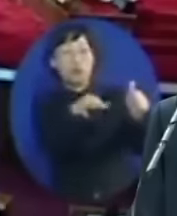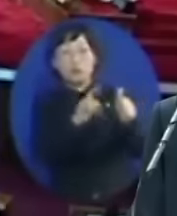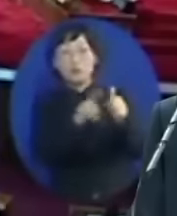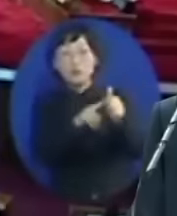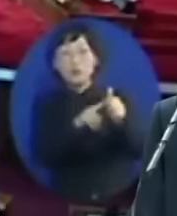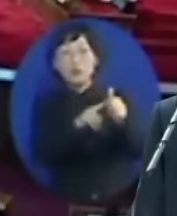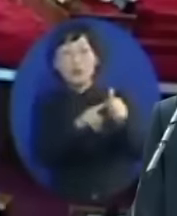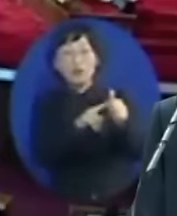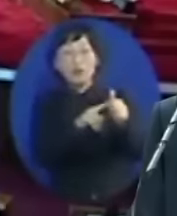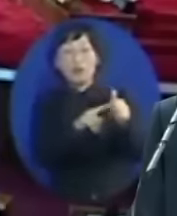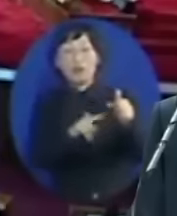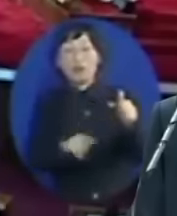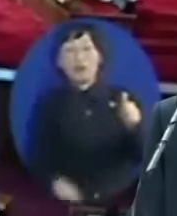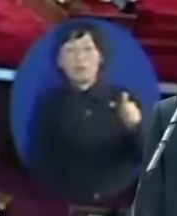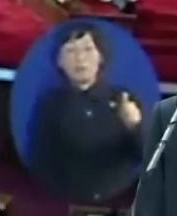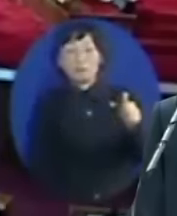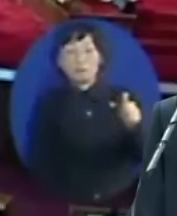고넬료라는